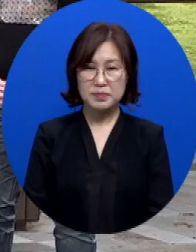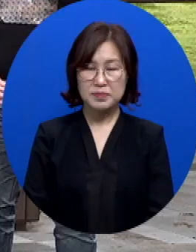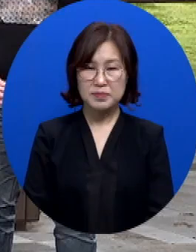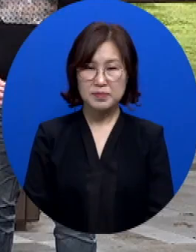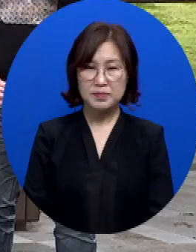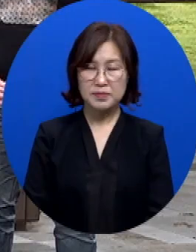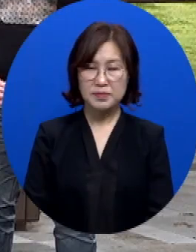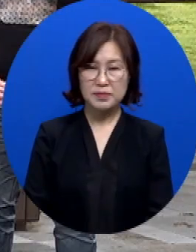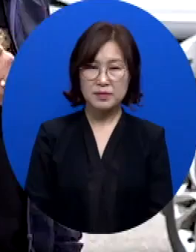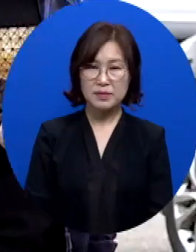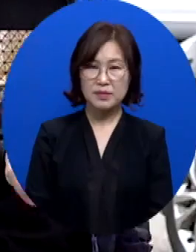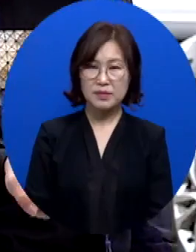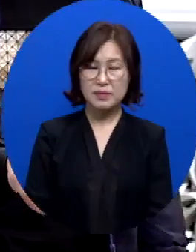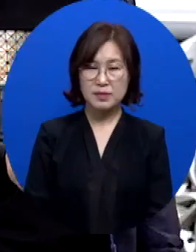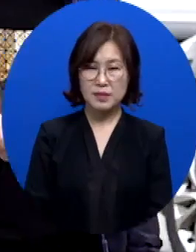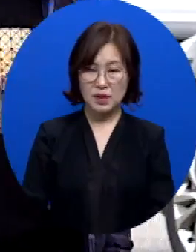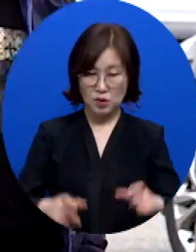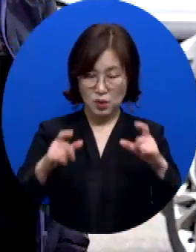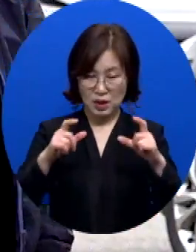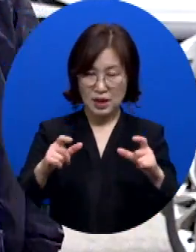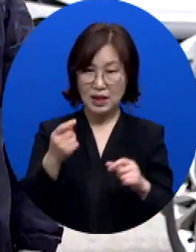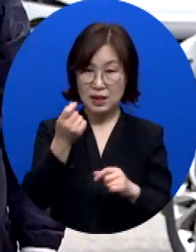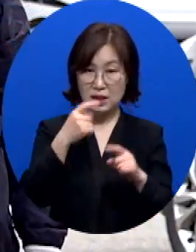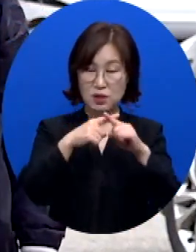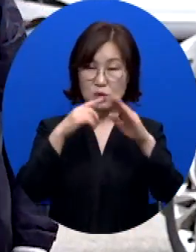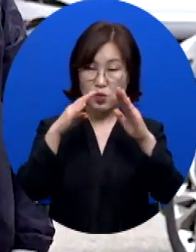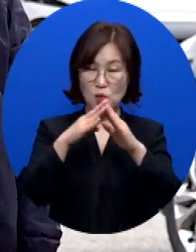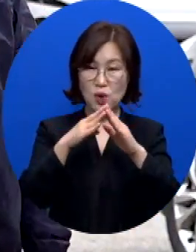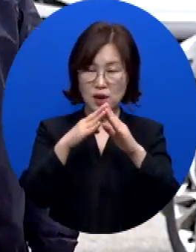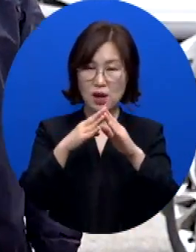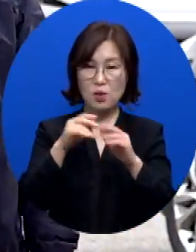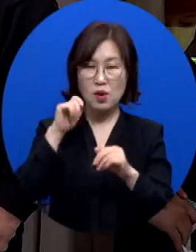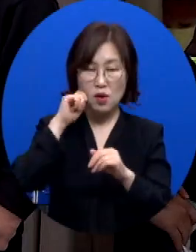인천 연수구 기독교연합회는 관내 미자립 교회와